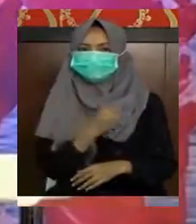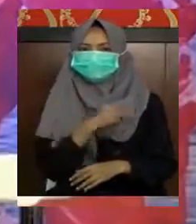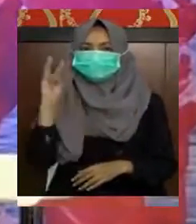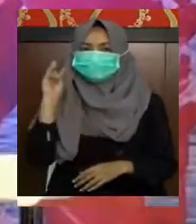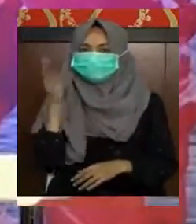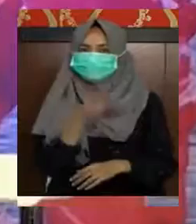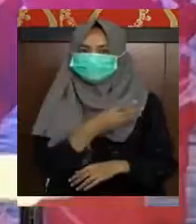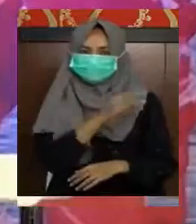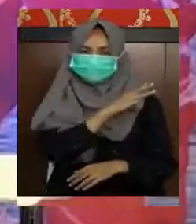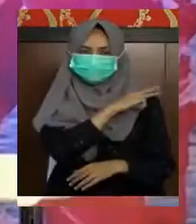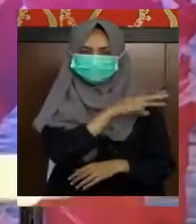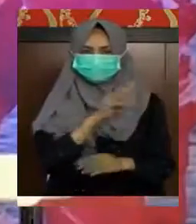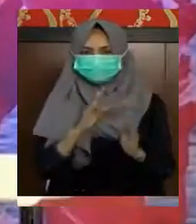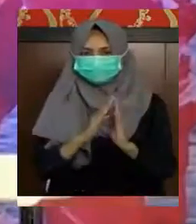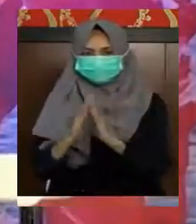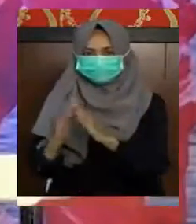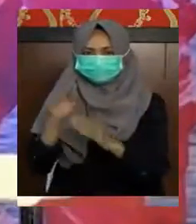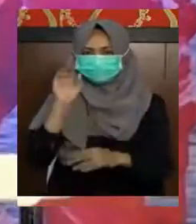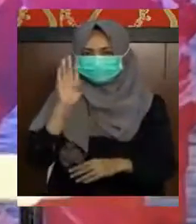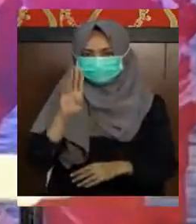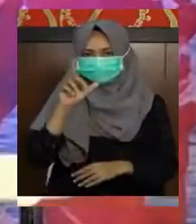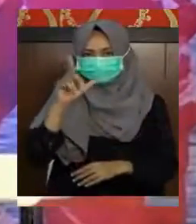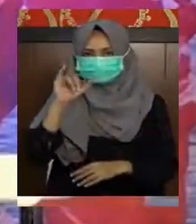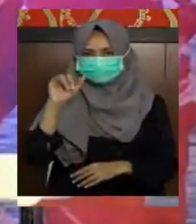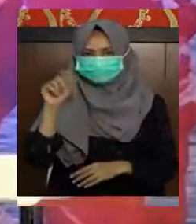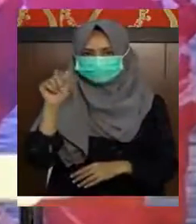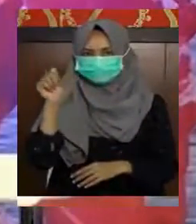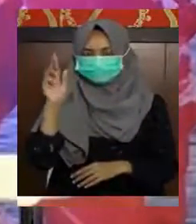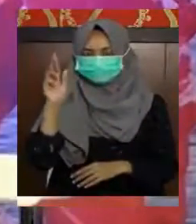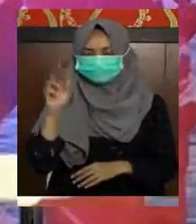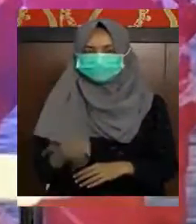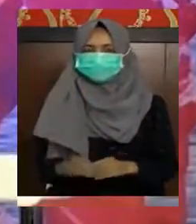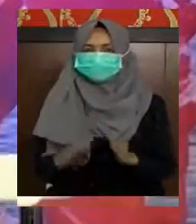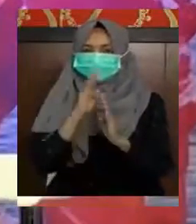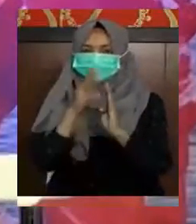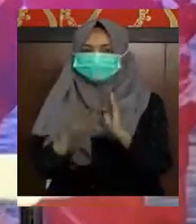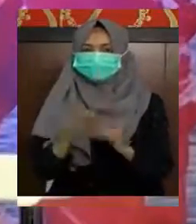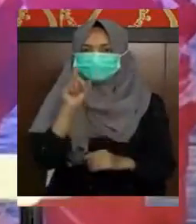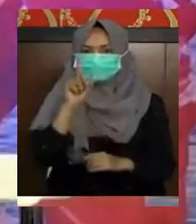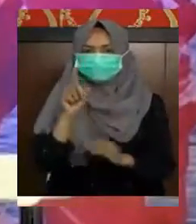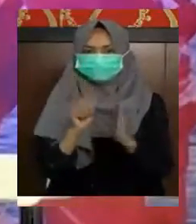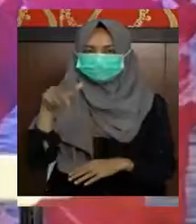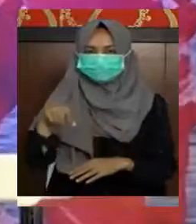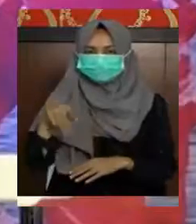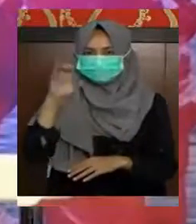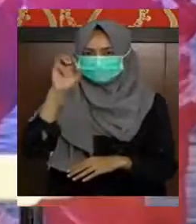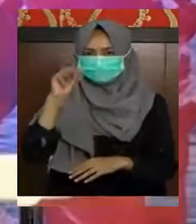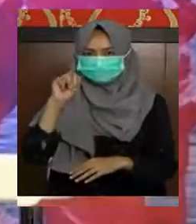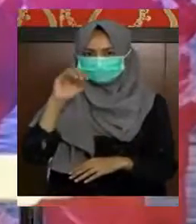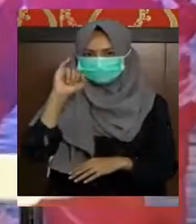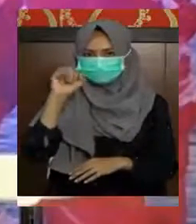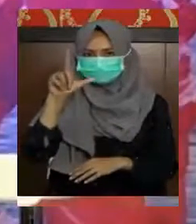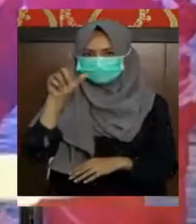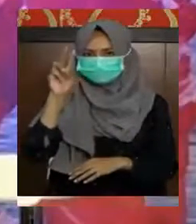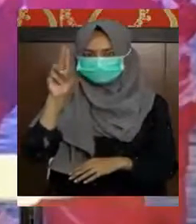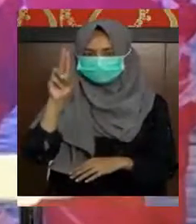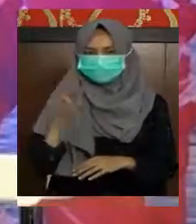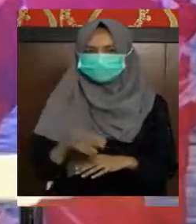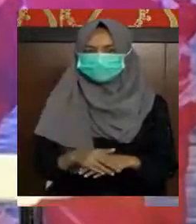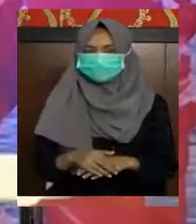calon akan mendapatkan kesempatan 1 menit untuk menyampaikan paparan penutup sekaligus